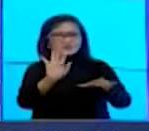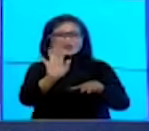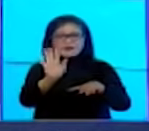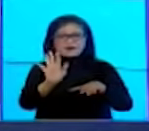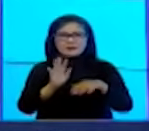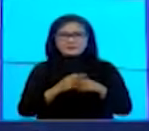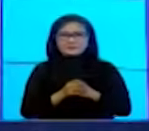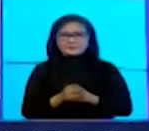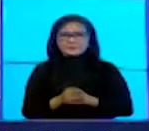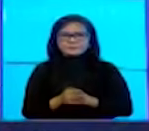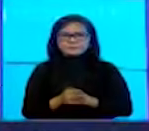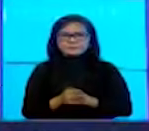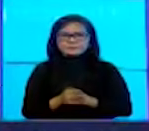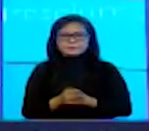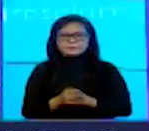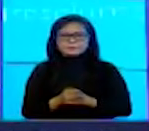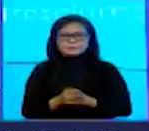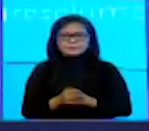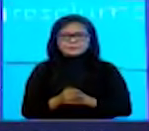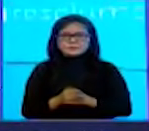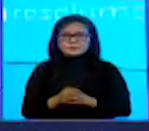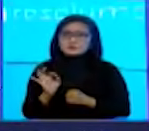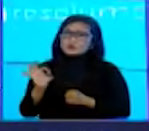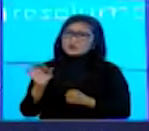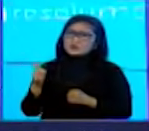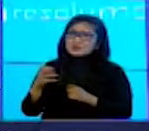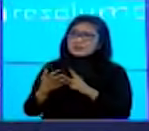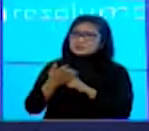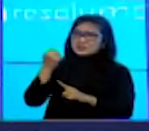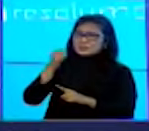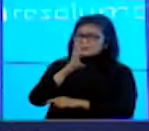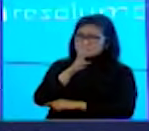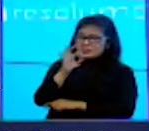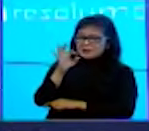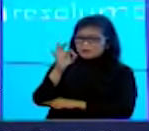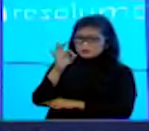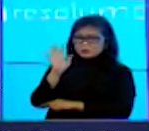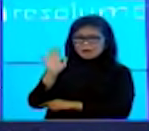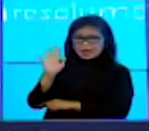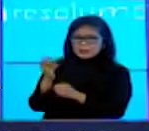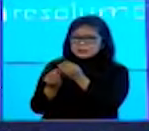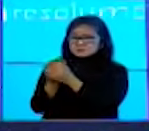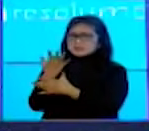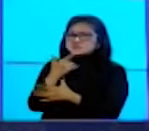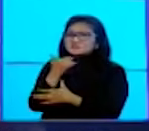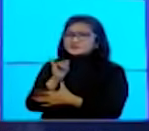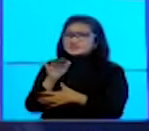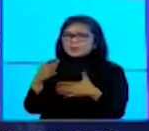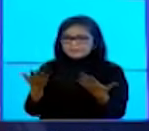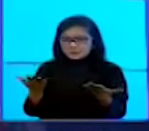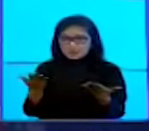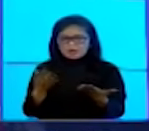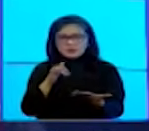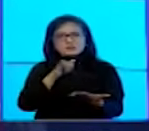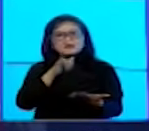yang lain. Demikian. Baik, Pak. Dan target 300 tadi hasilnya akan dilihat kapan, Pak? Ya, kita